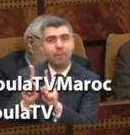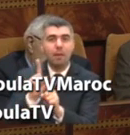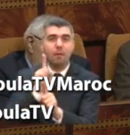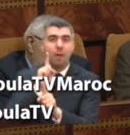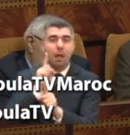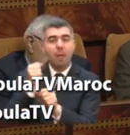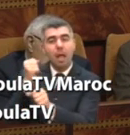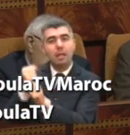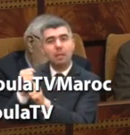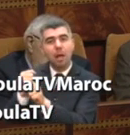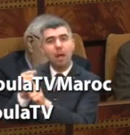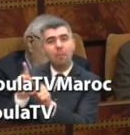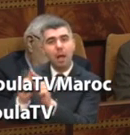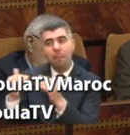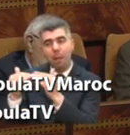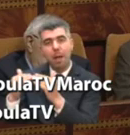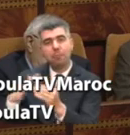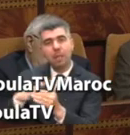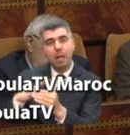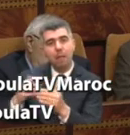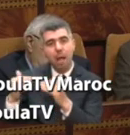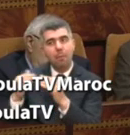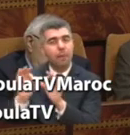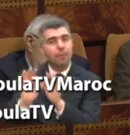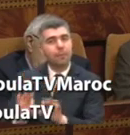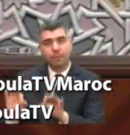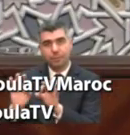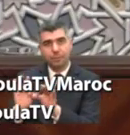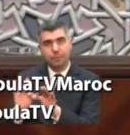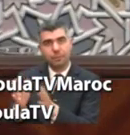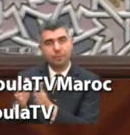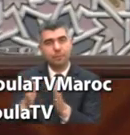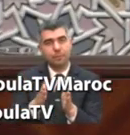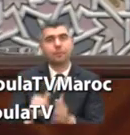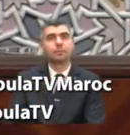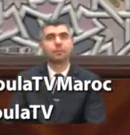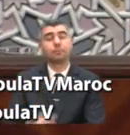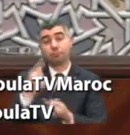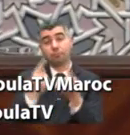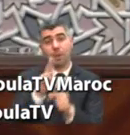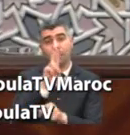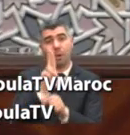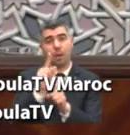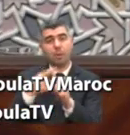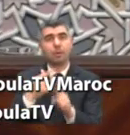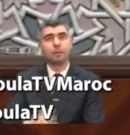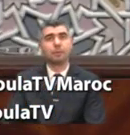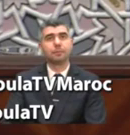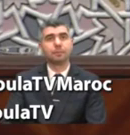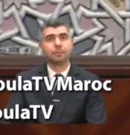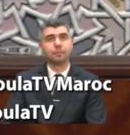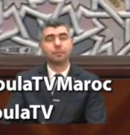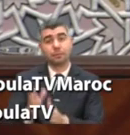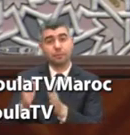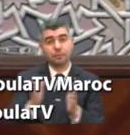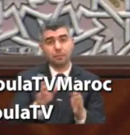العاملات في خارج جهات أخرى. شكرا سيد الوزير. شكرا. المين تعقيب إضافي؟ نمر